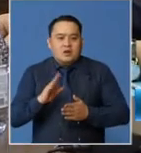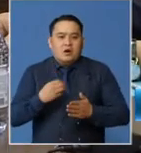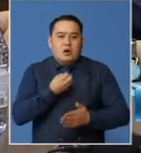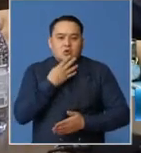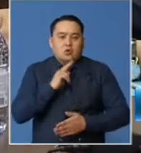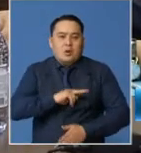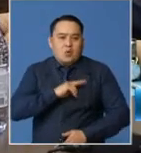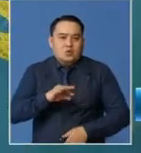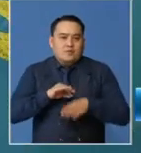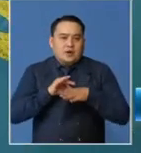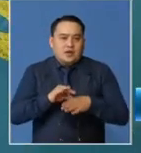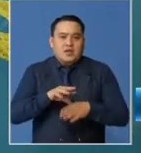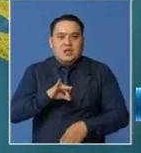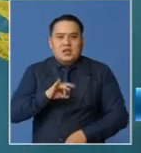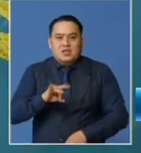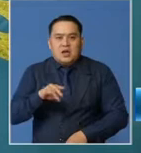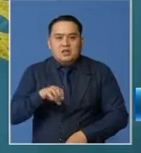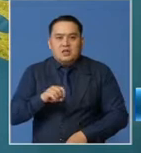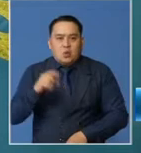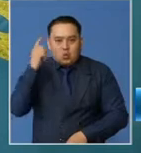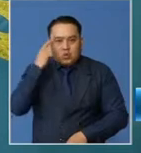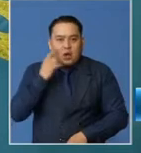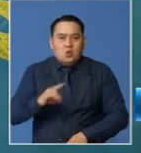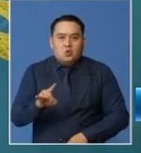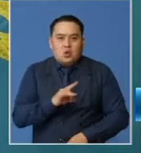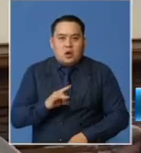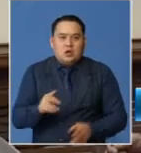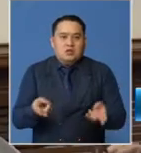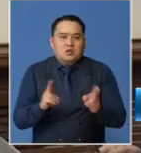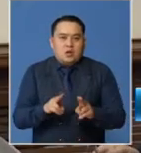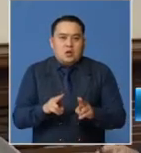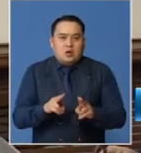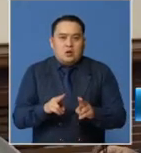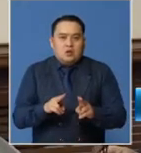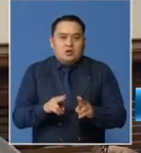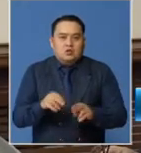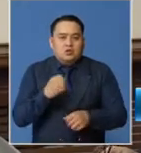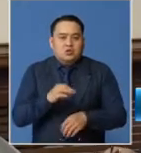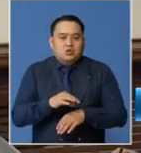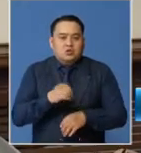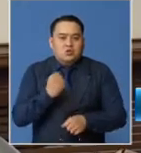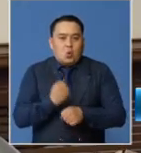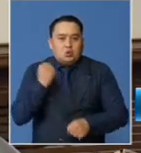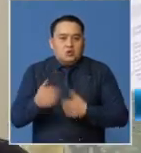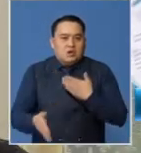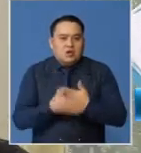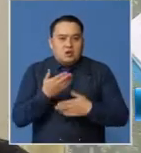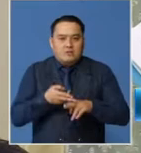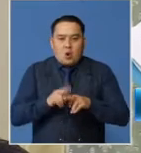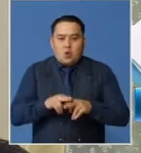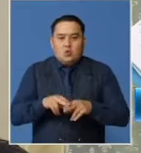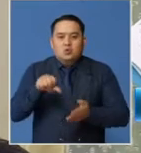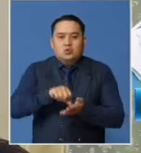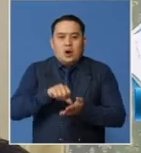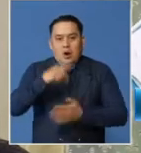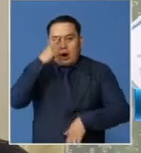работу проделали лишь Илийский, Карасайский и Коксусский районы. Остальные же подверглись жесткой критике Амандыка Баталова.